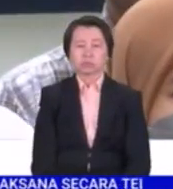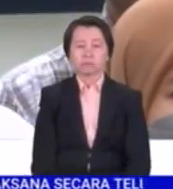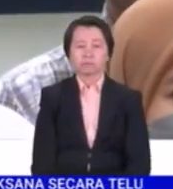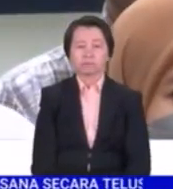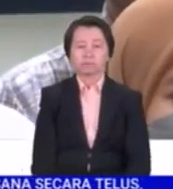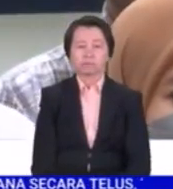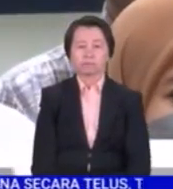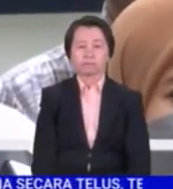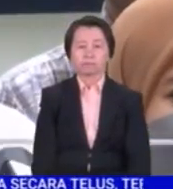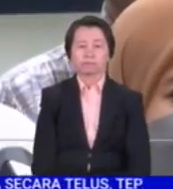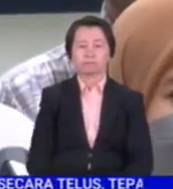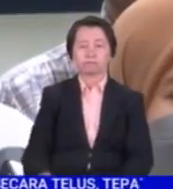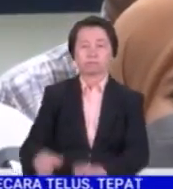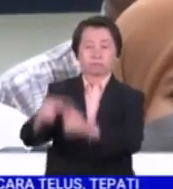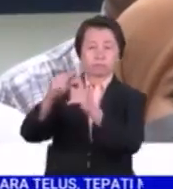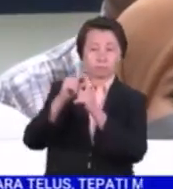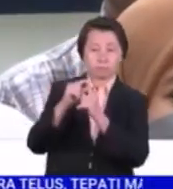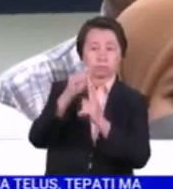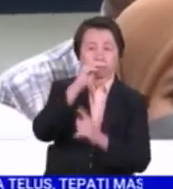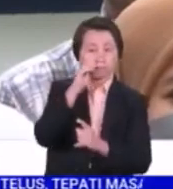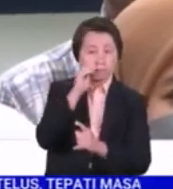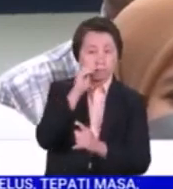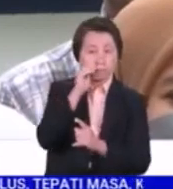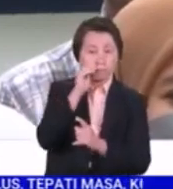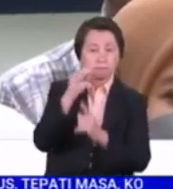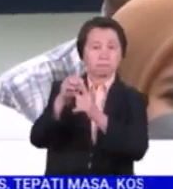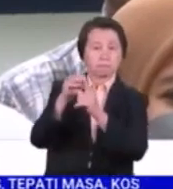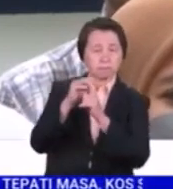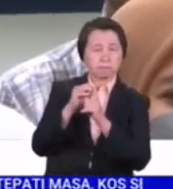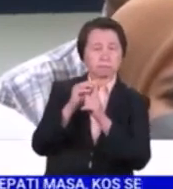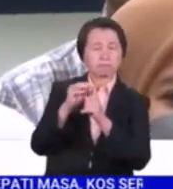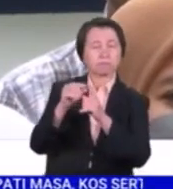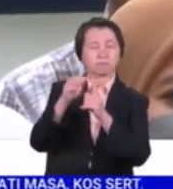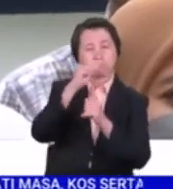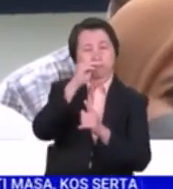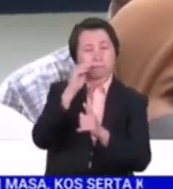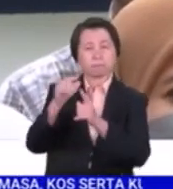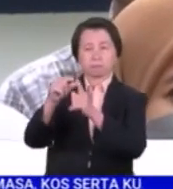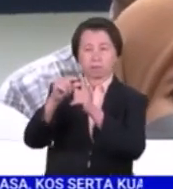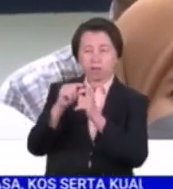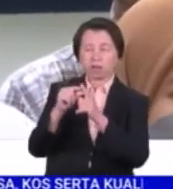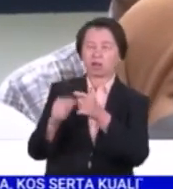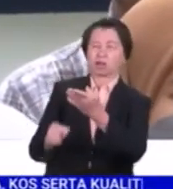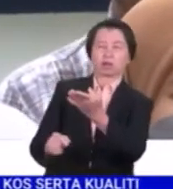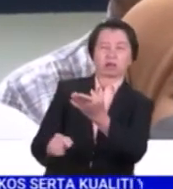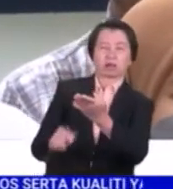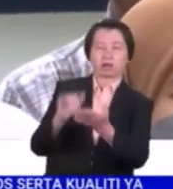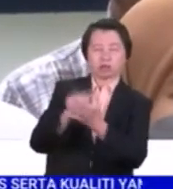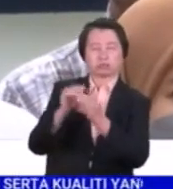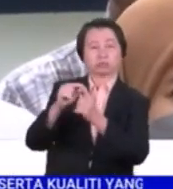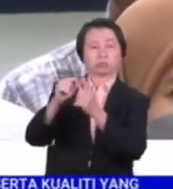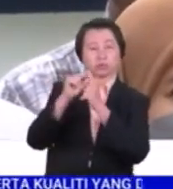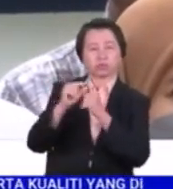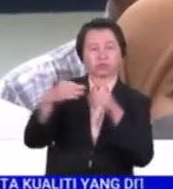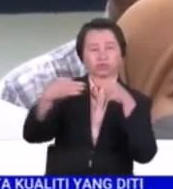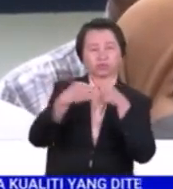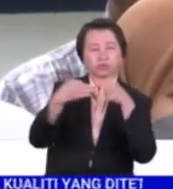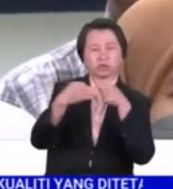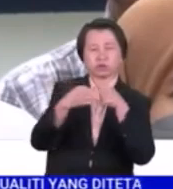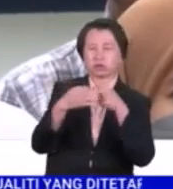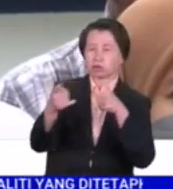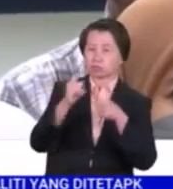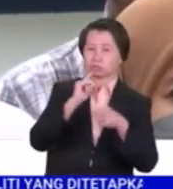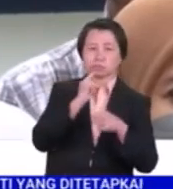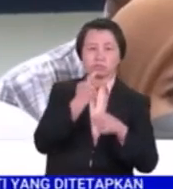Dan justeru kenyataan yang dikeluarkan oleh Tan Sri Mahyiddin Mat Yassin ini adalah merupakan satu kenyataan fitnah